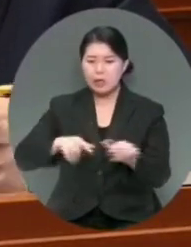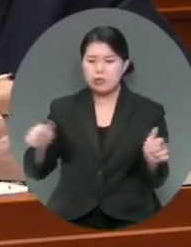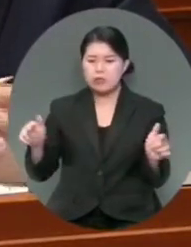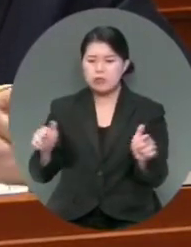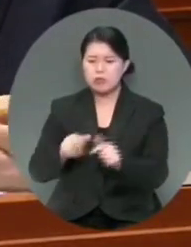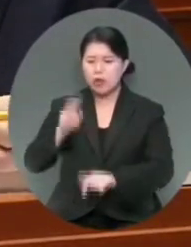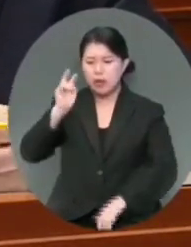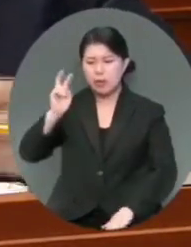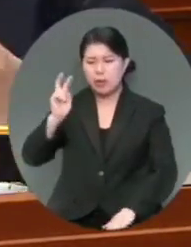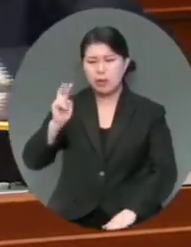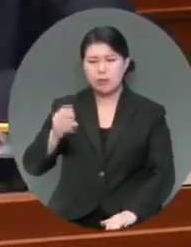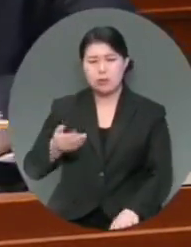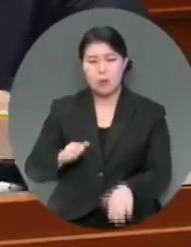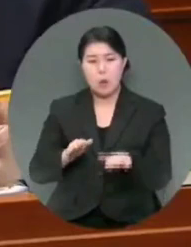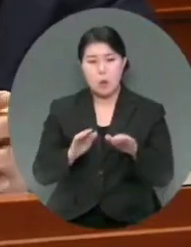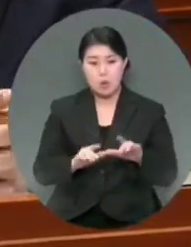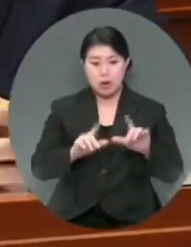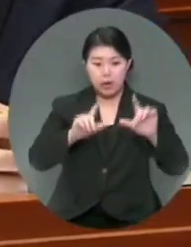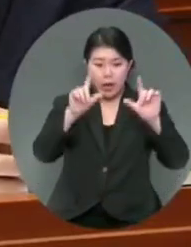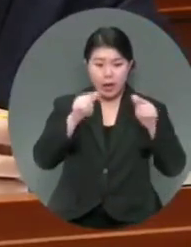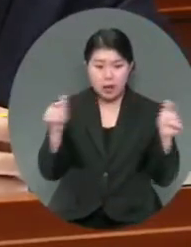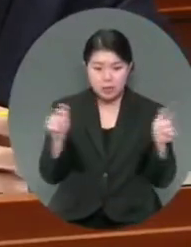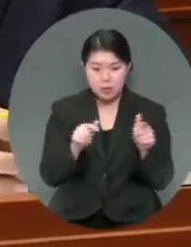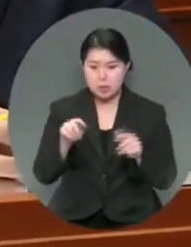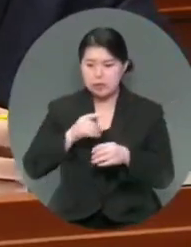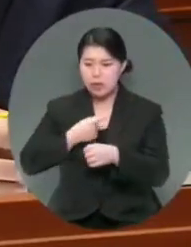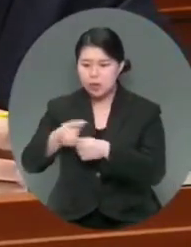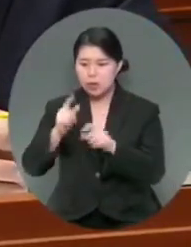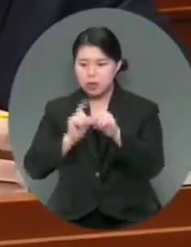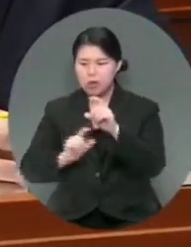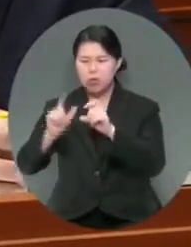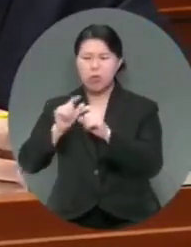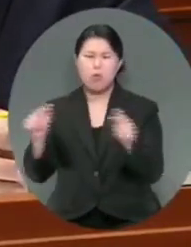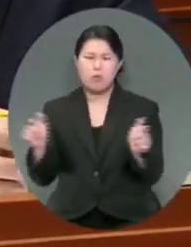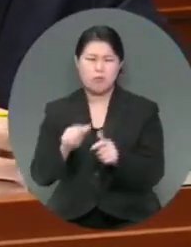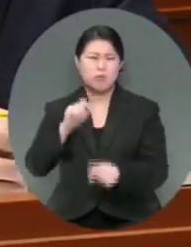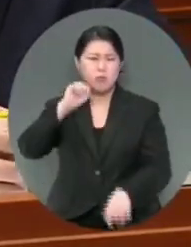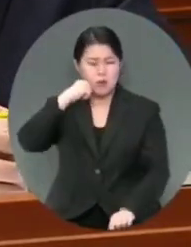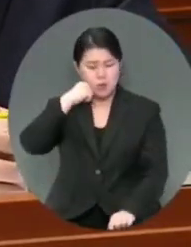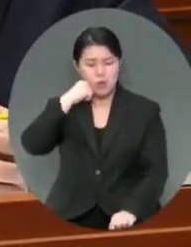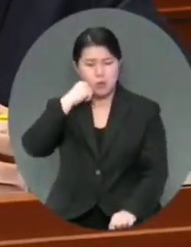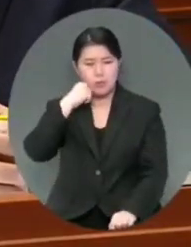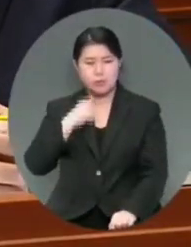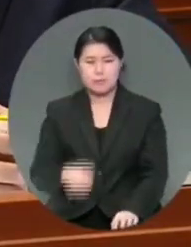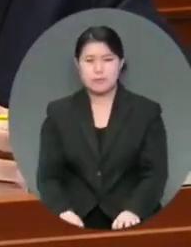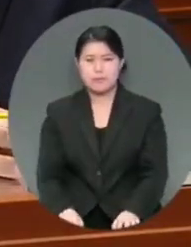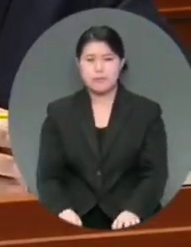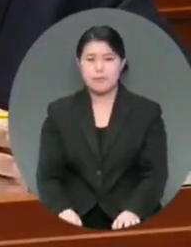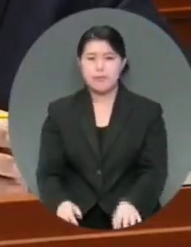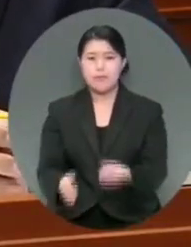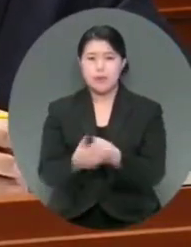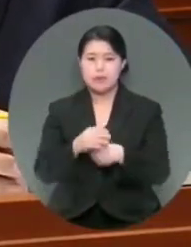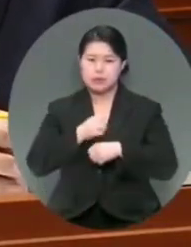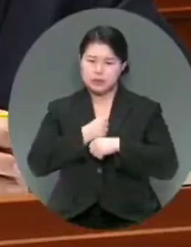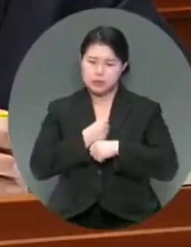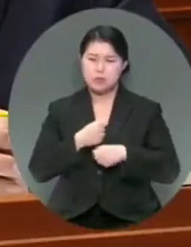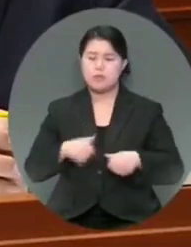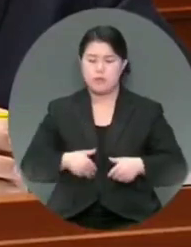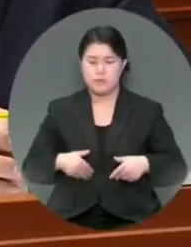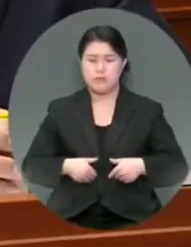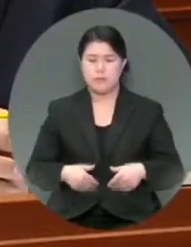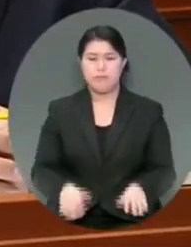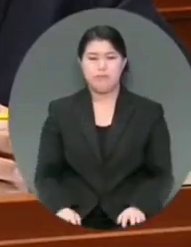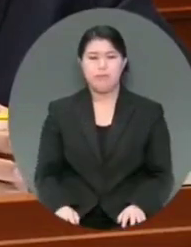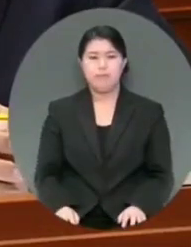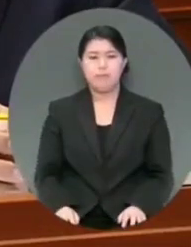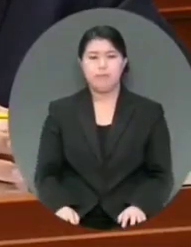되는데 올해 감소분을 내년으로 얹어버리면 내년은 더욱더 힘들어질 거기 때문에 그 점에 대해서는 좀 더 신중해야 되지 않나